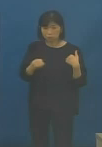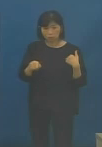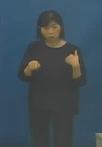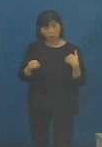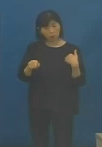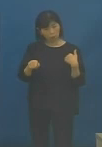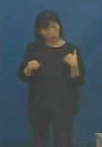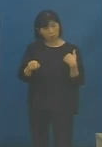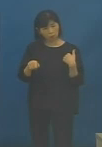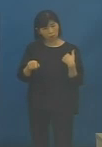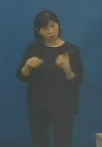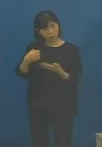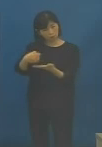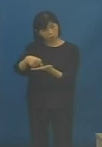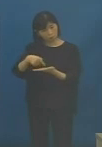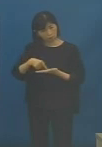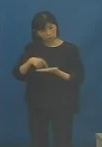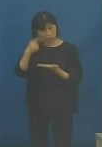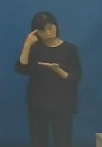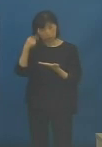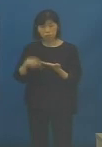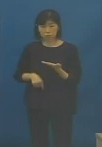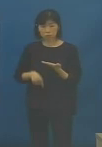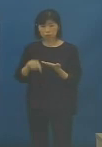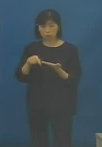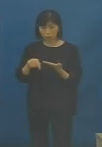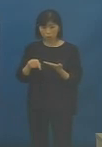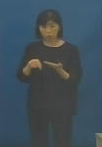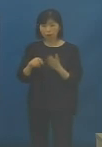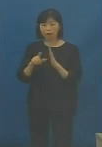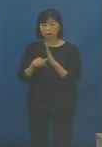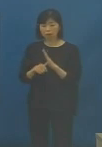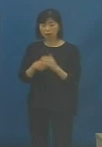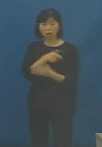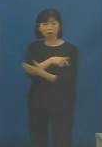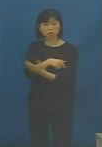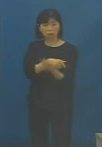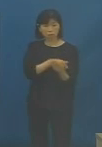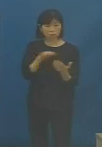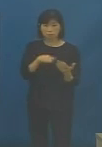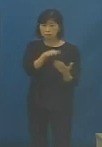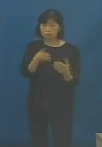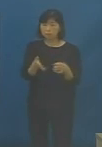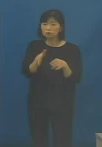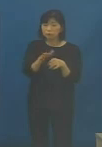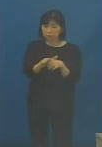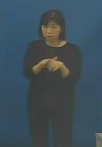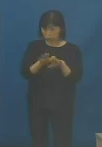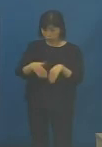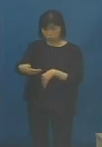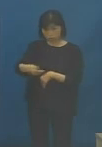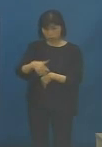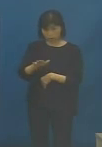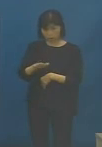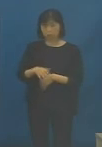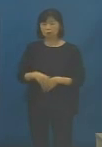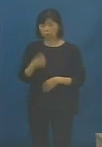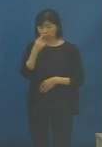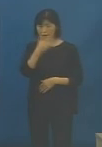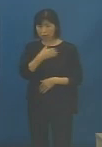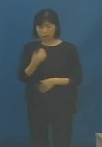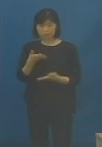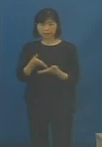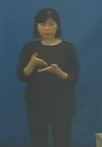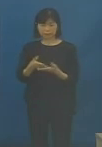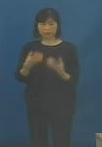から、それについては、このクラブも含めて、今日もご質問がありましたので、我々は説明責任を果たすべ